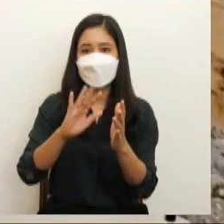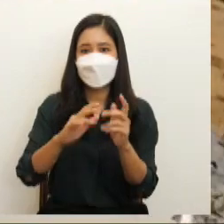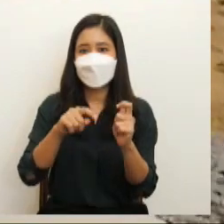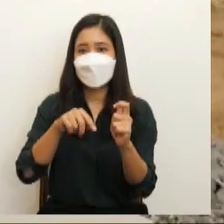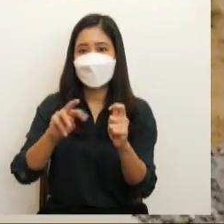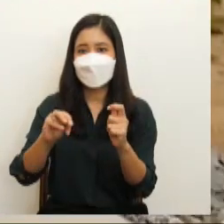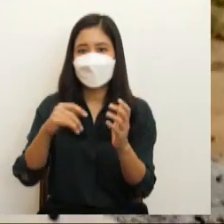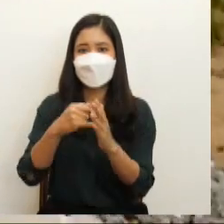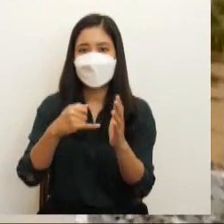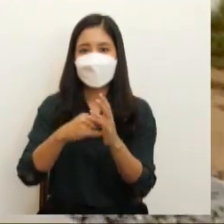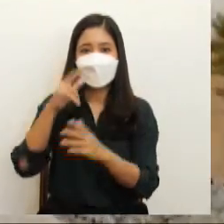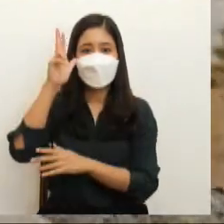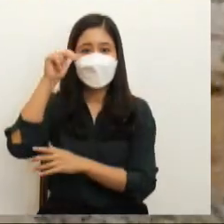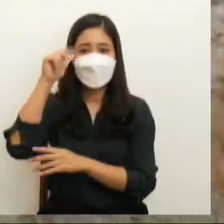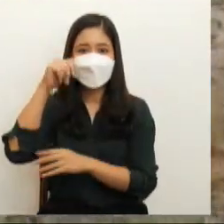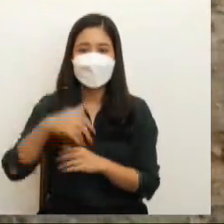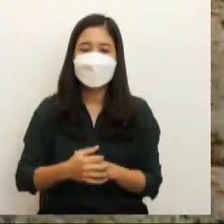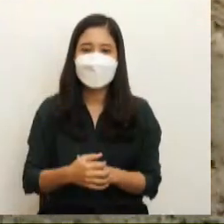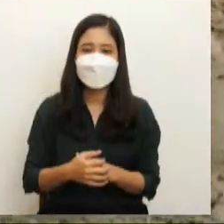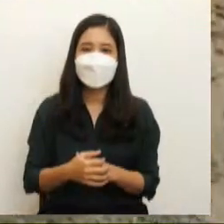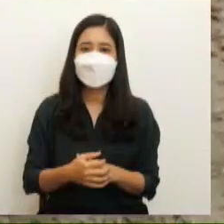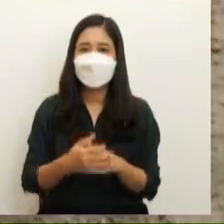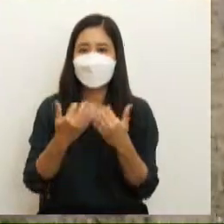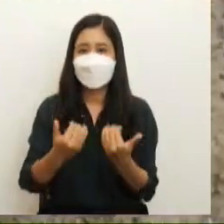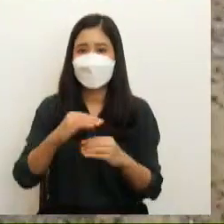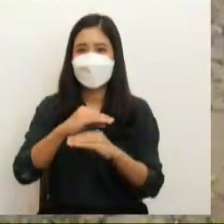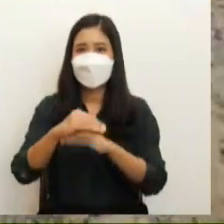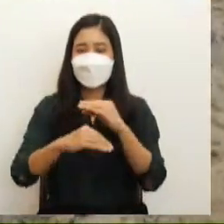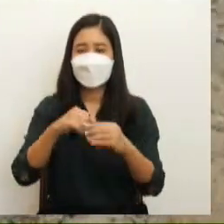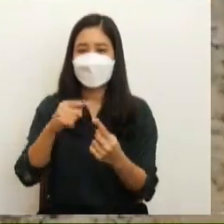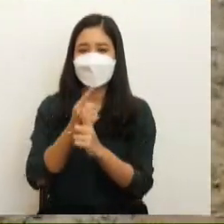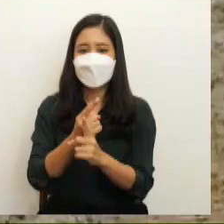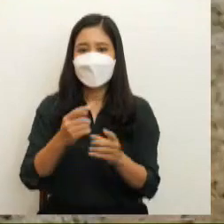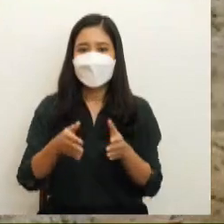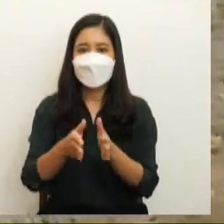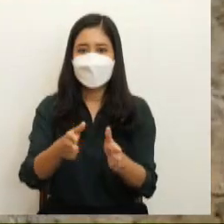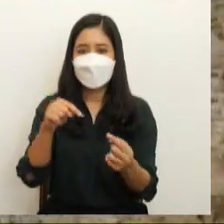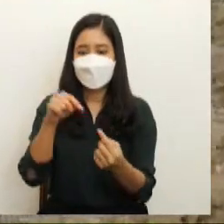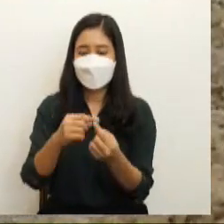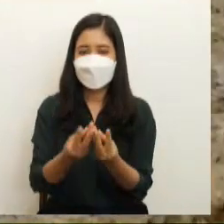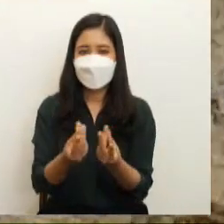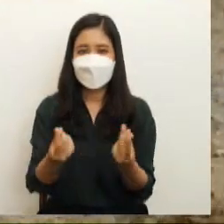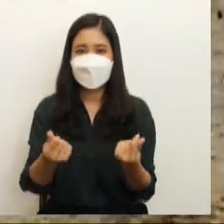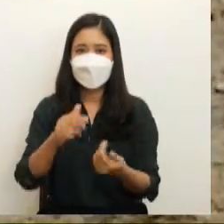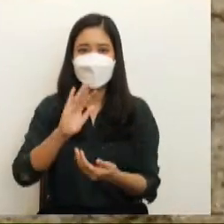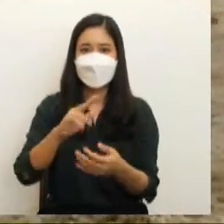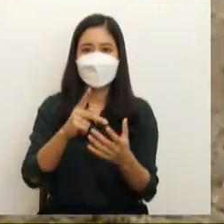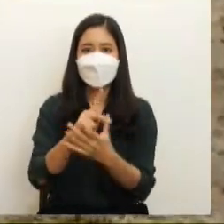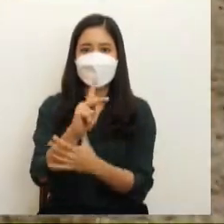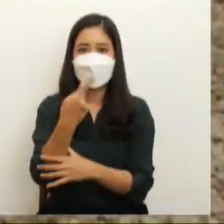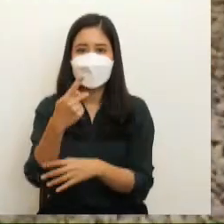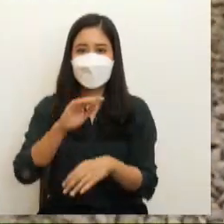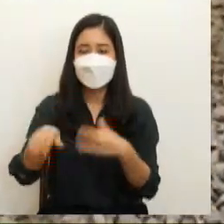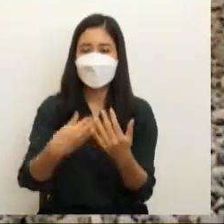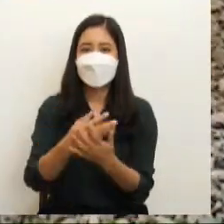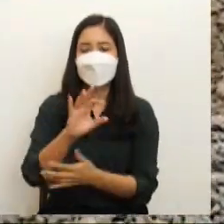องอำเภอวังเหนือจังหวัดลำปางโดยกรมชลประทานขออนุญาตใช้พื้นที่ป่าจากกรมป่าไม้จำนวน98